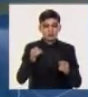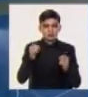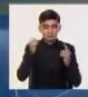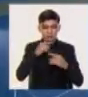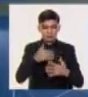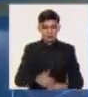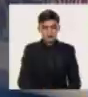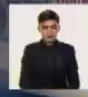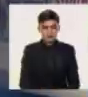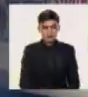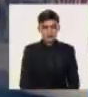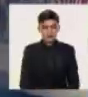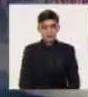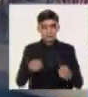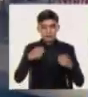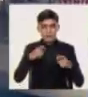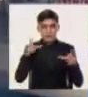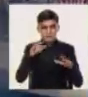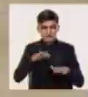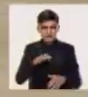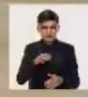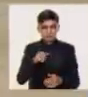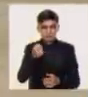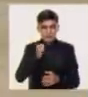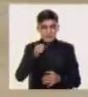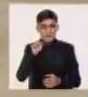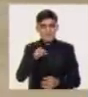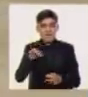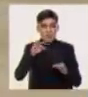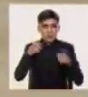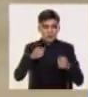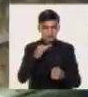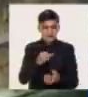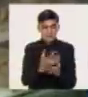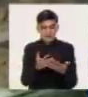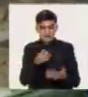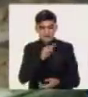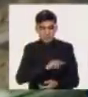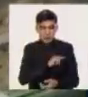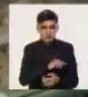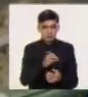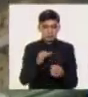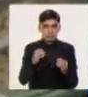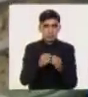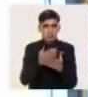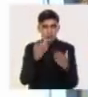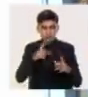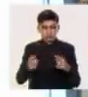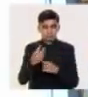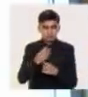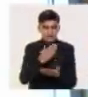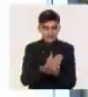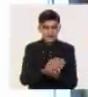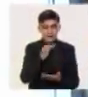Карабаева. Продавец магазина разливных напитков Евгений каждый день работает с платежами. В день приходят десятки клиентов, но не